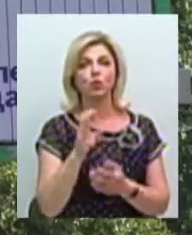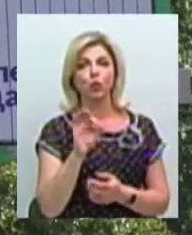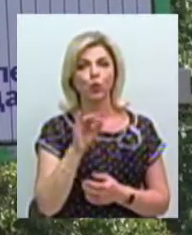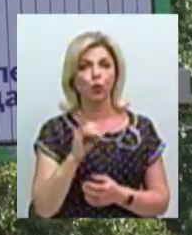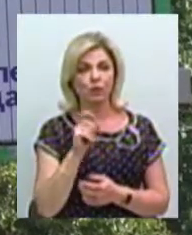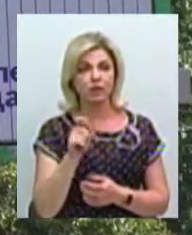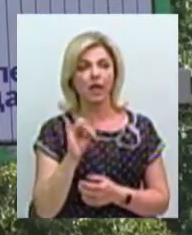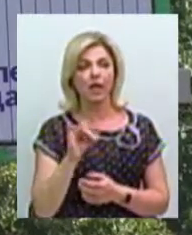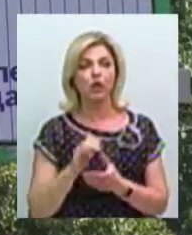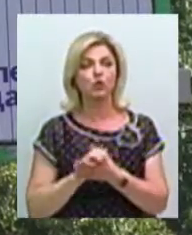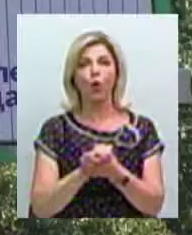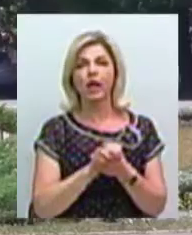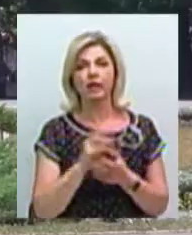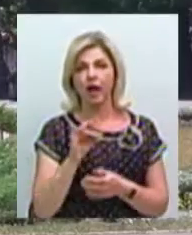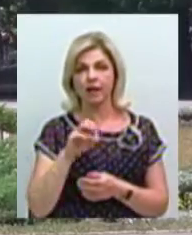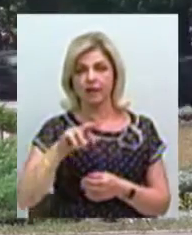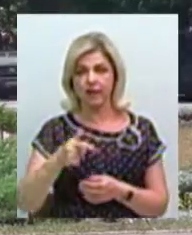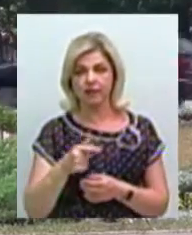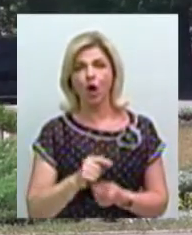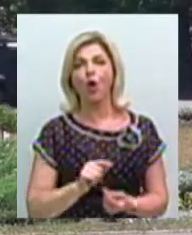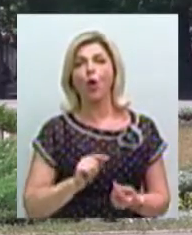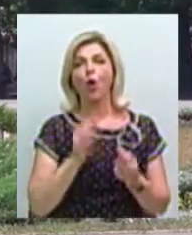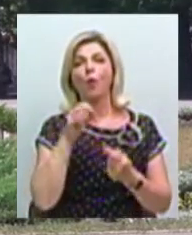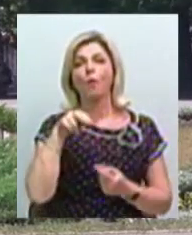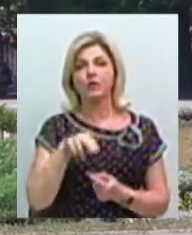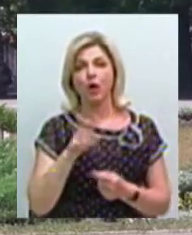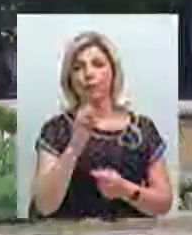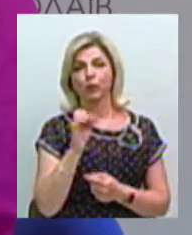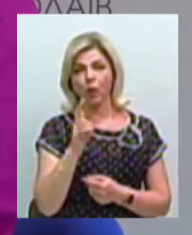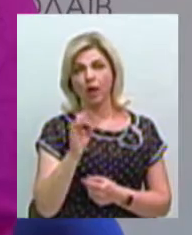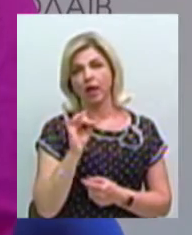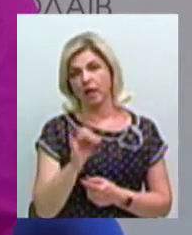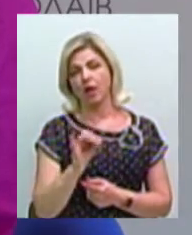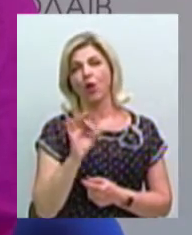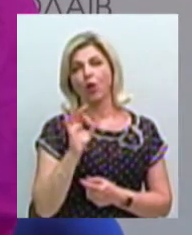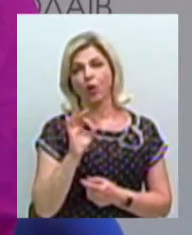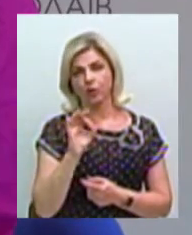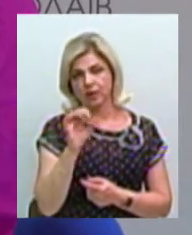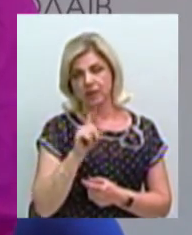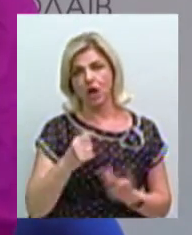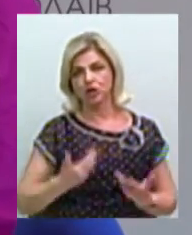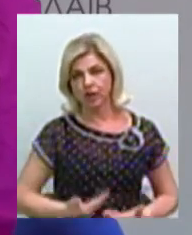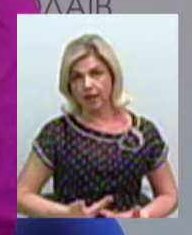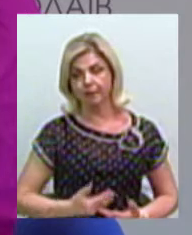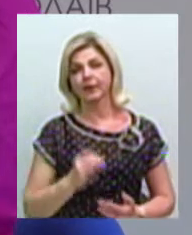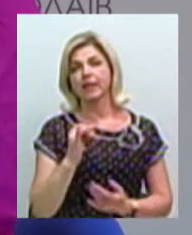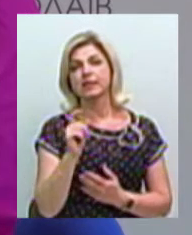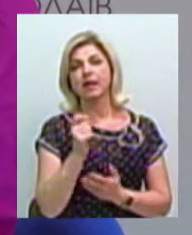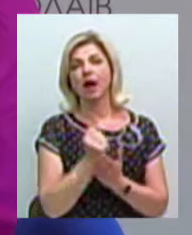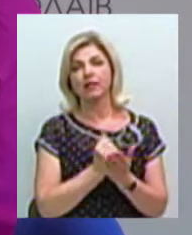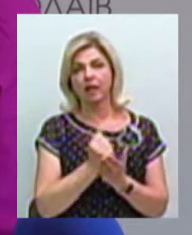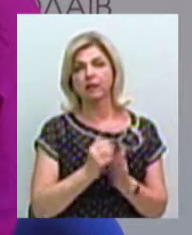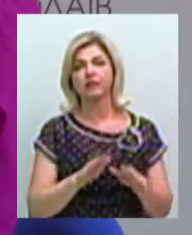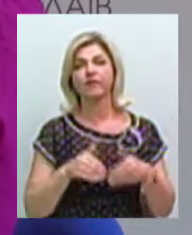Європейська Солідарність, Опозиційний блок та Опозиційна платформа «За життя». А з кандидатів ми зверталися